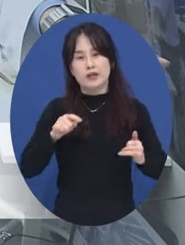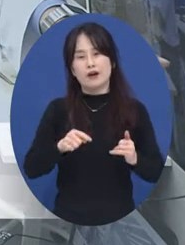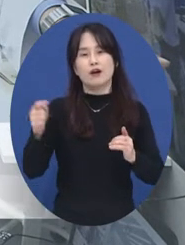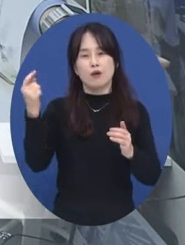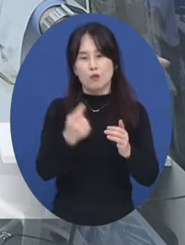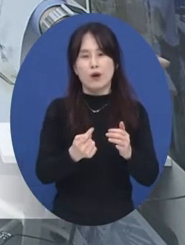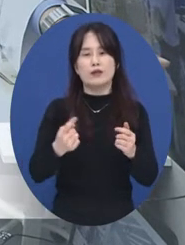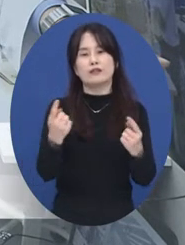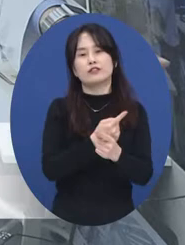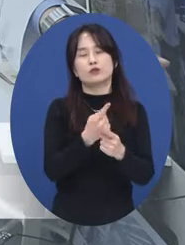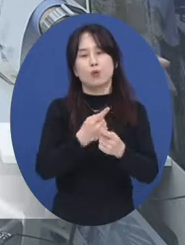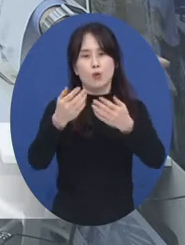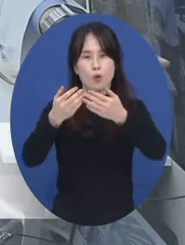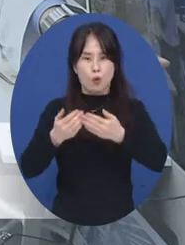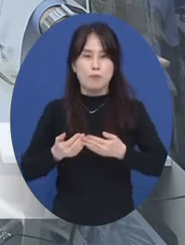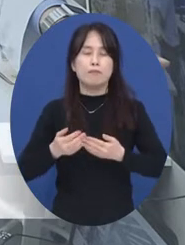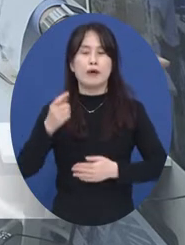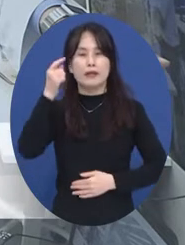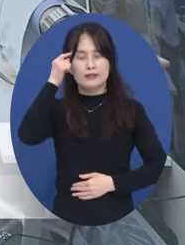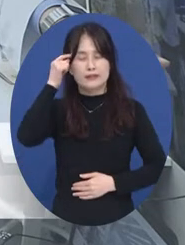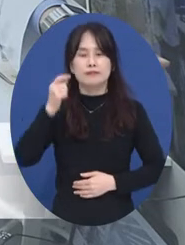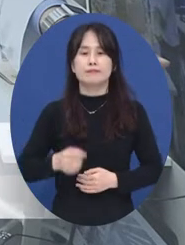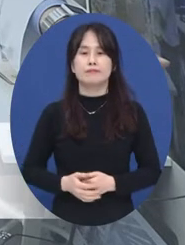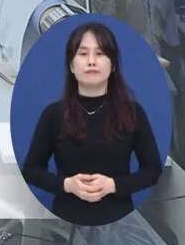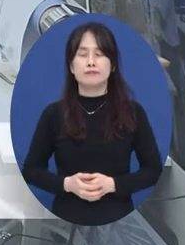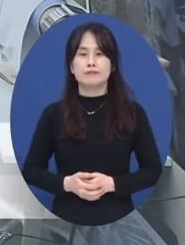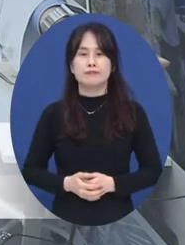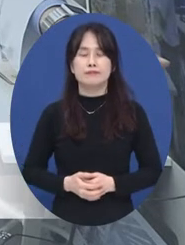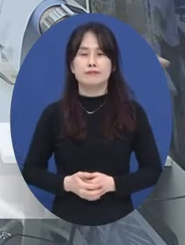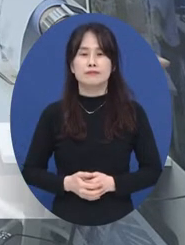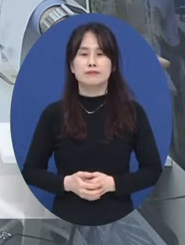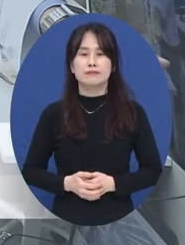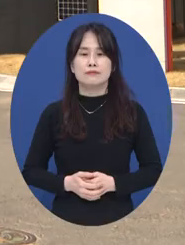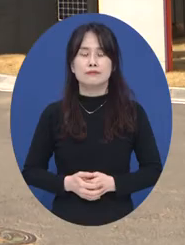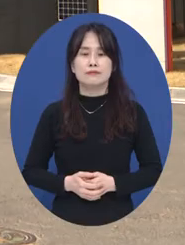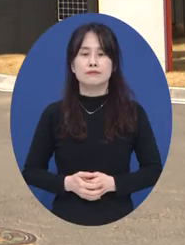격리돼 치료를 받게 됩니다. 최창순 기자가 현장 취재했습니다.